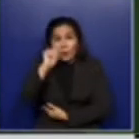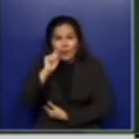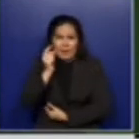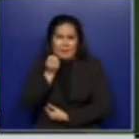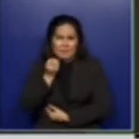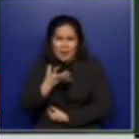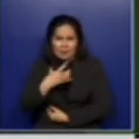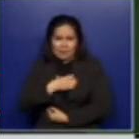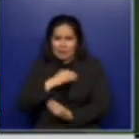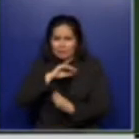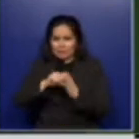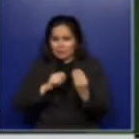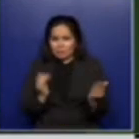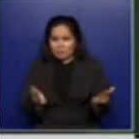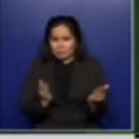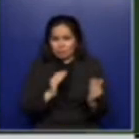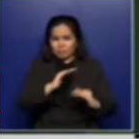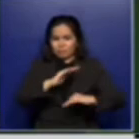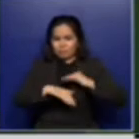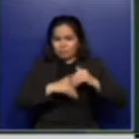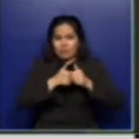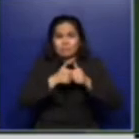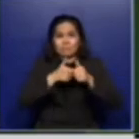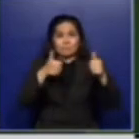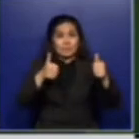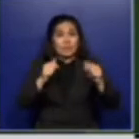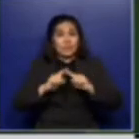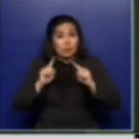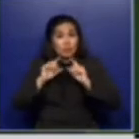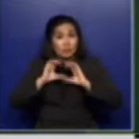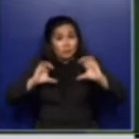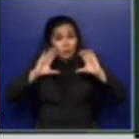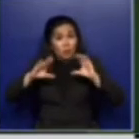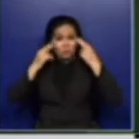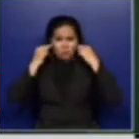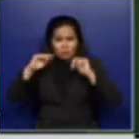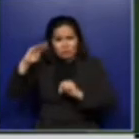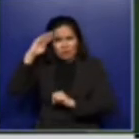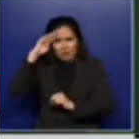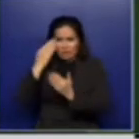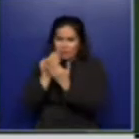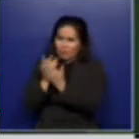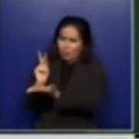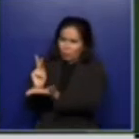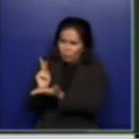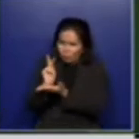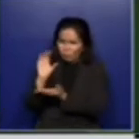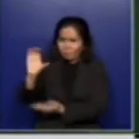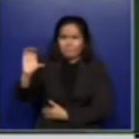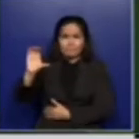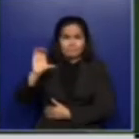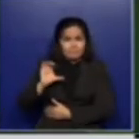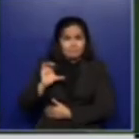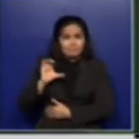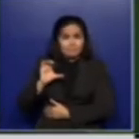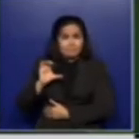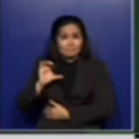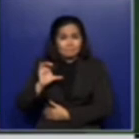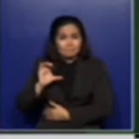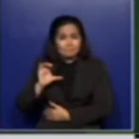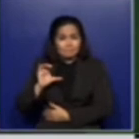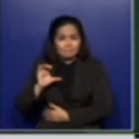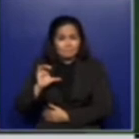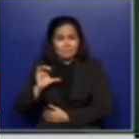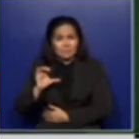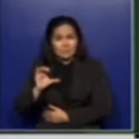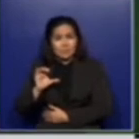ตุ้นเศรษฐกิจแต่ว่าผมไม่เห็นรัฐบาลของท่านพลเอกประยุทธ์จันทร์โอชาเนี่ยใช้วิธีขาดดุลแล้วน